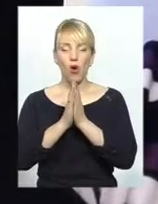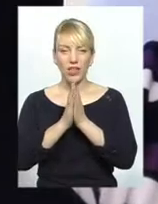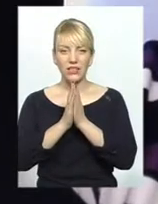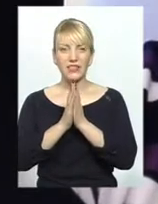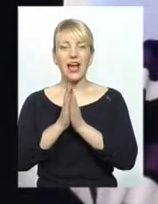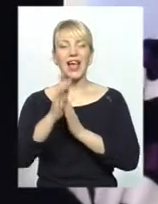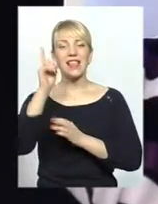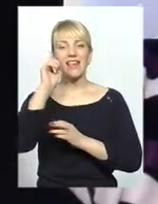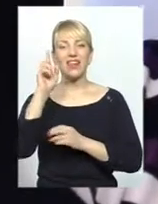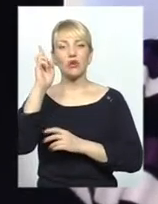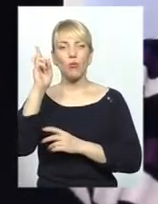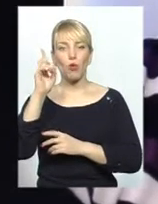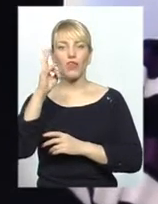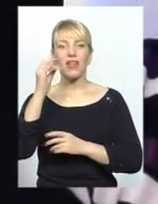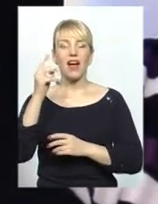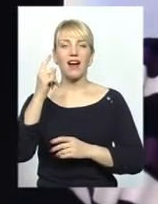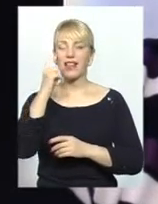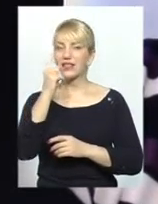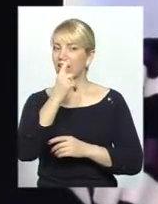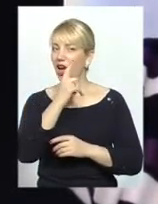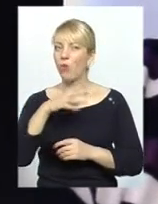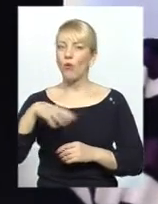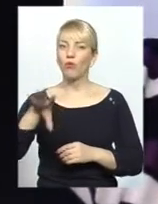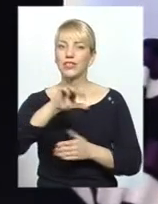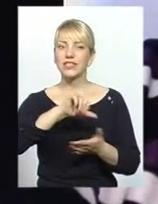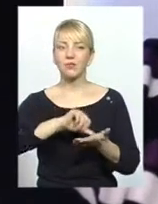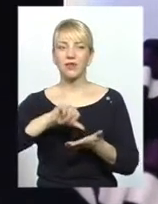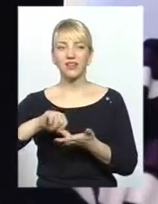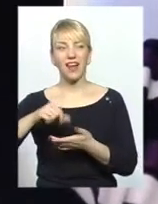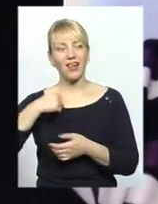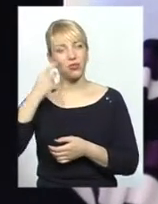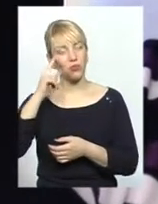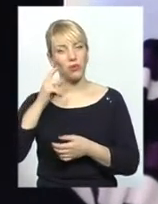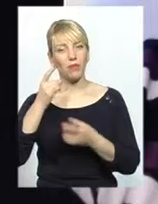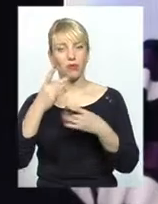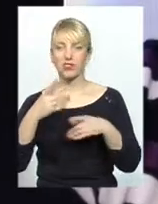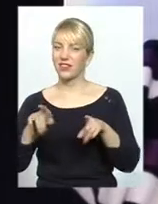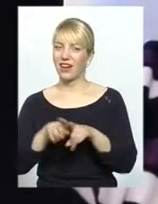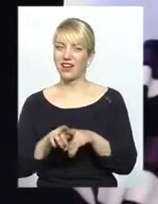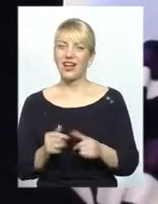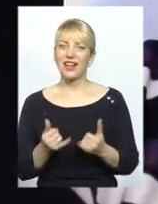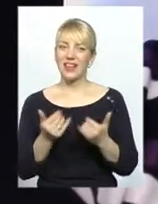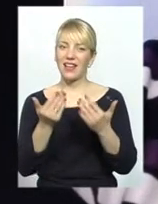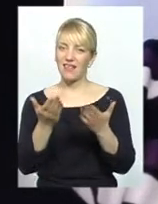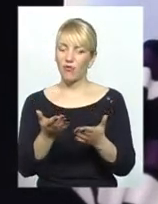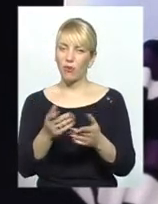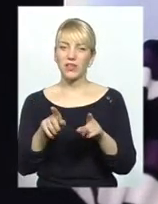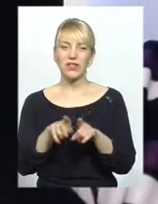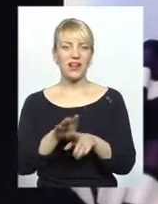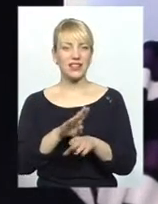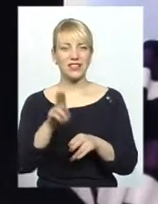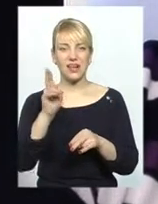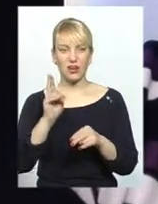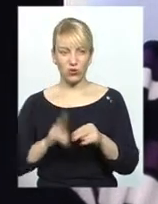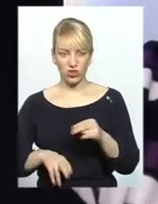всех присутствующих. Я думаю, что просто так это для него бы не закончилось. Это во-первых.